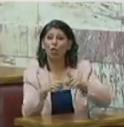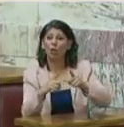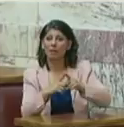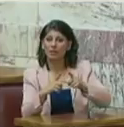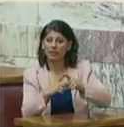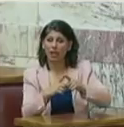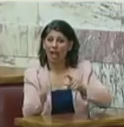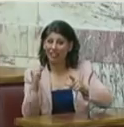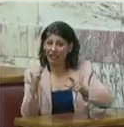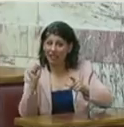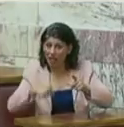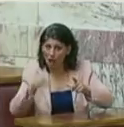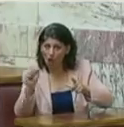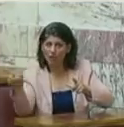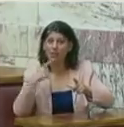την πρόσφατη